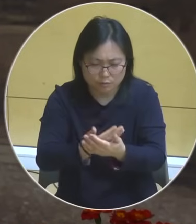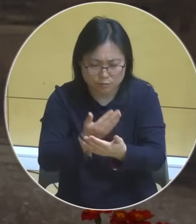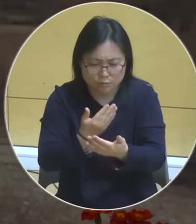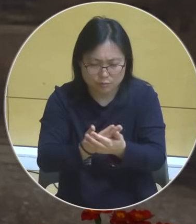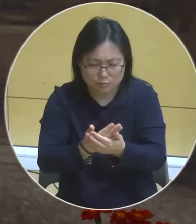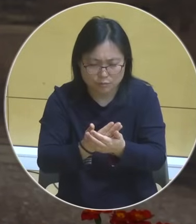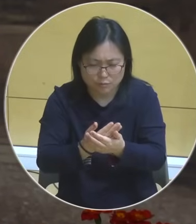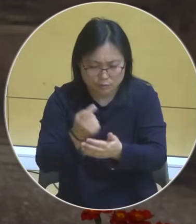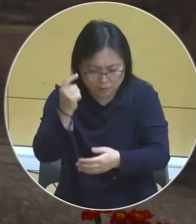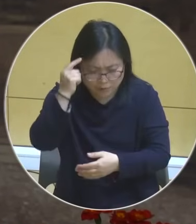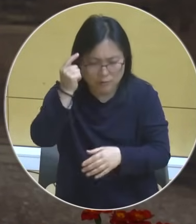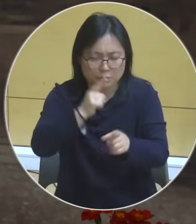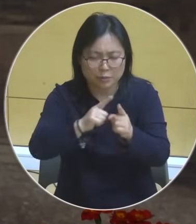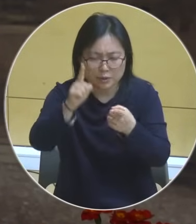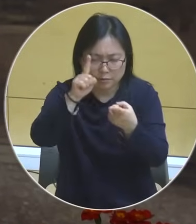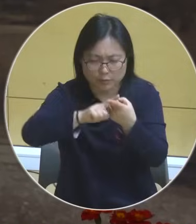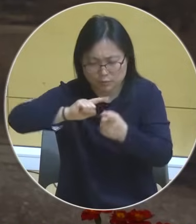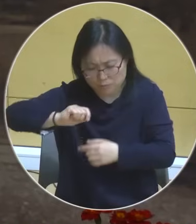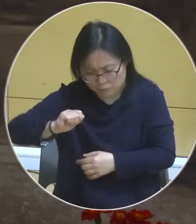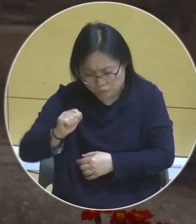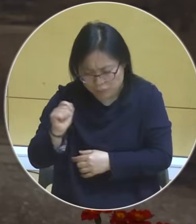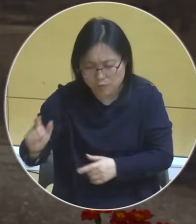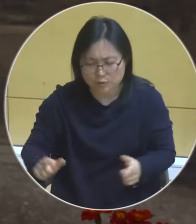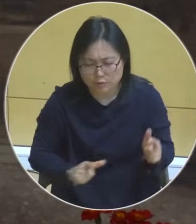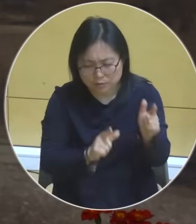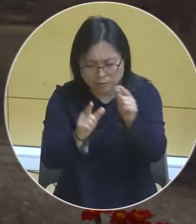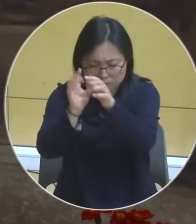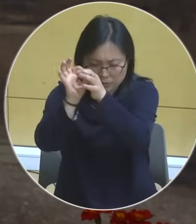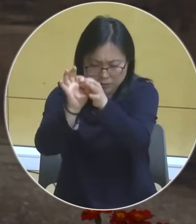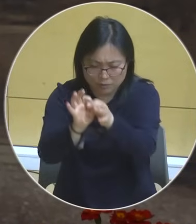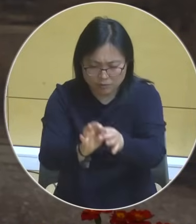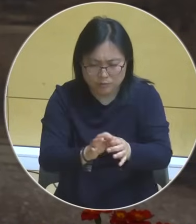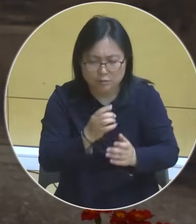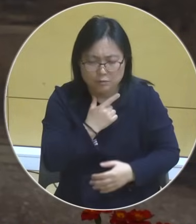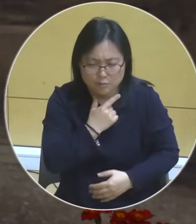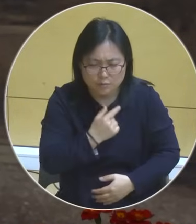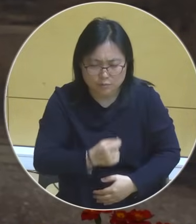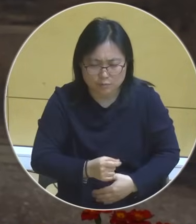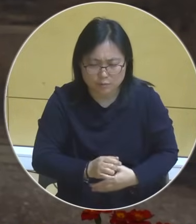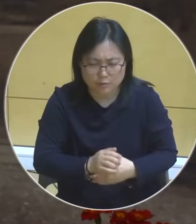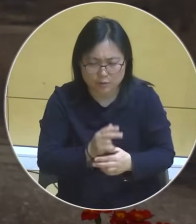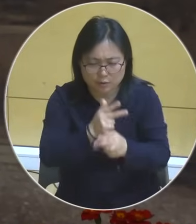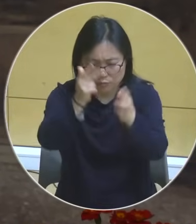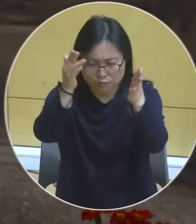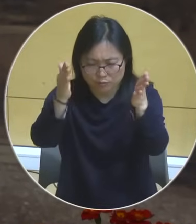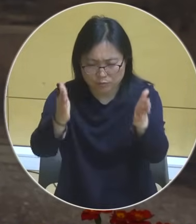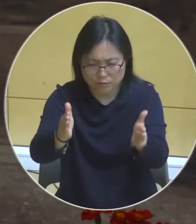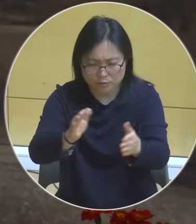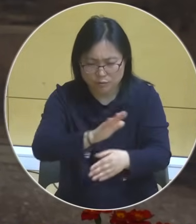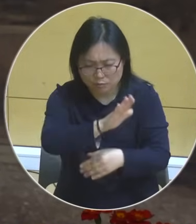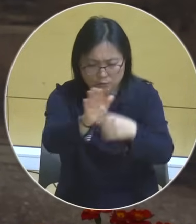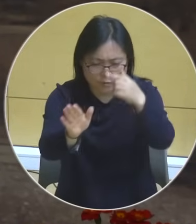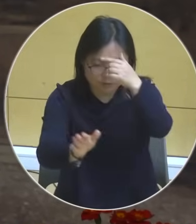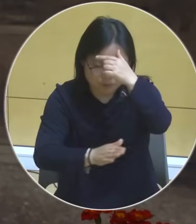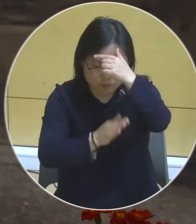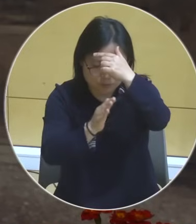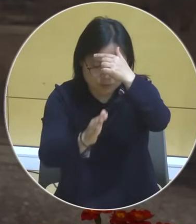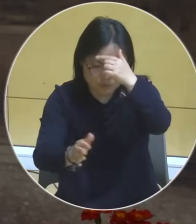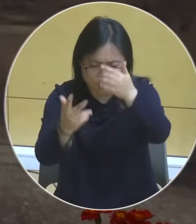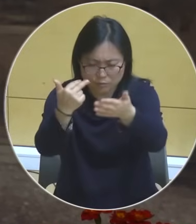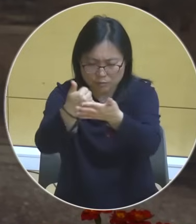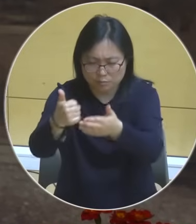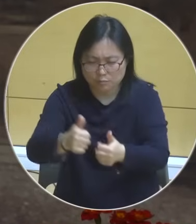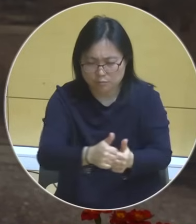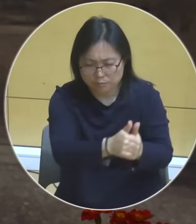깨달은 말씀대로 순종의 삶으로 이어지기를 소원합니다. 한 주간도 우리 성도들에게 주님과